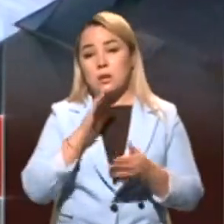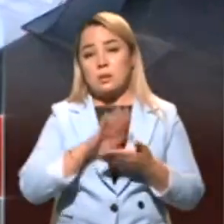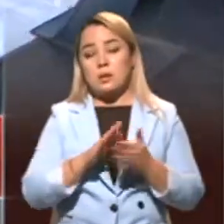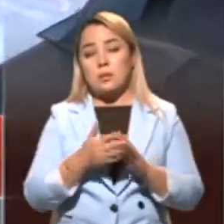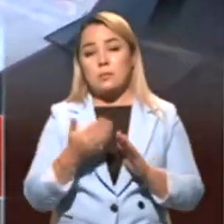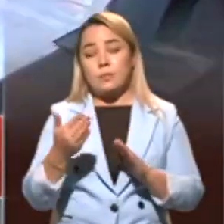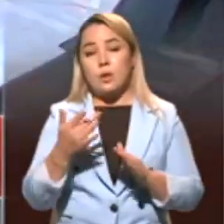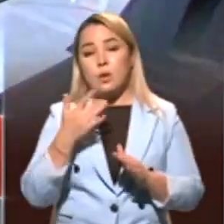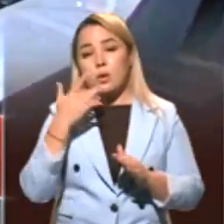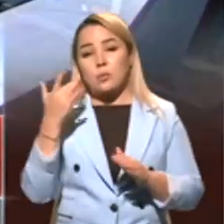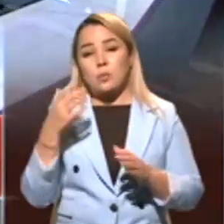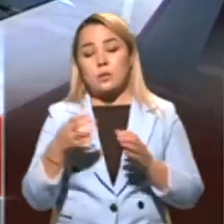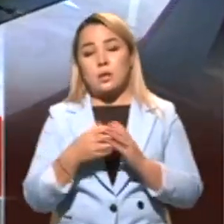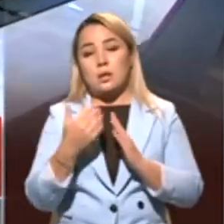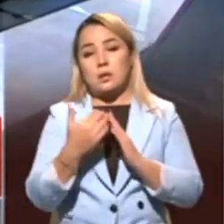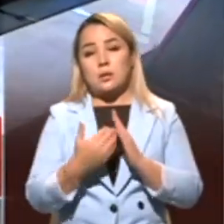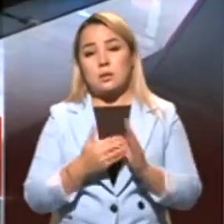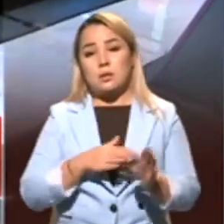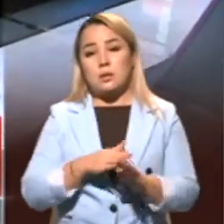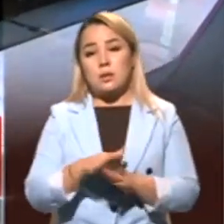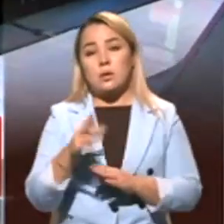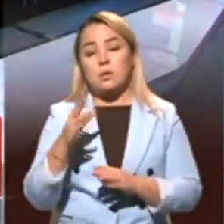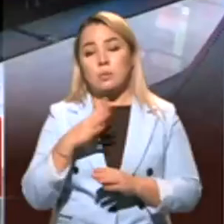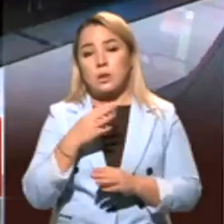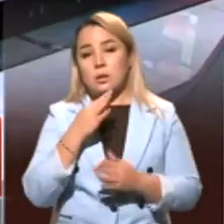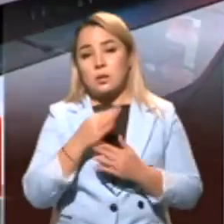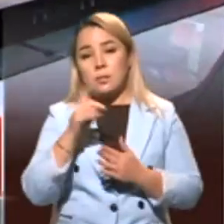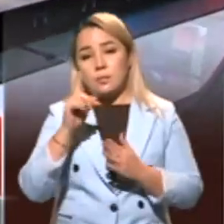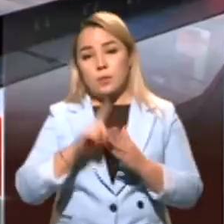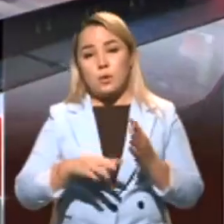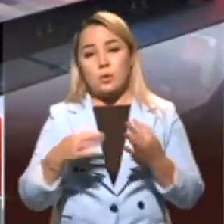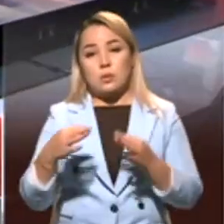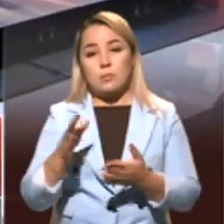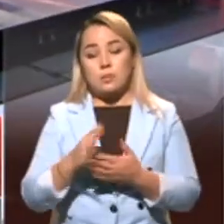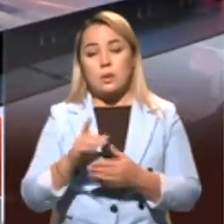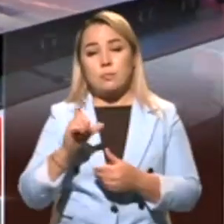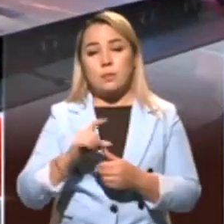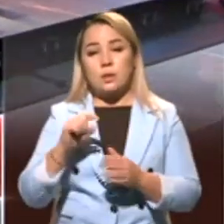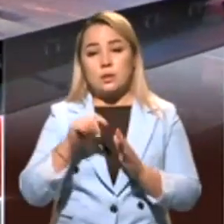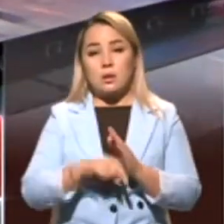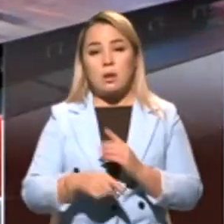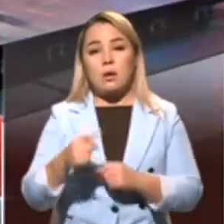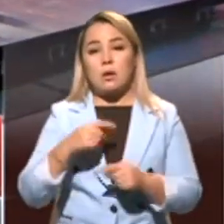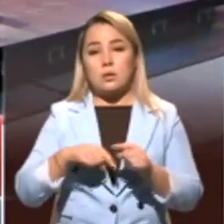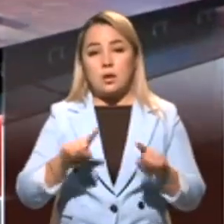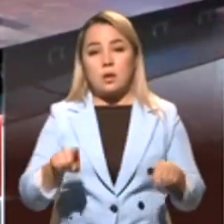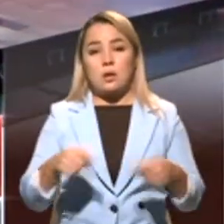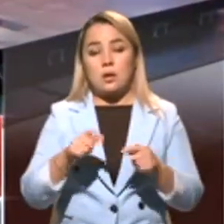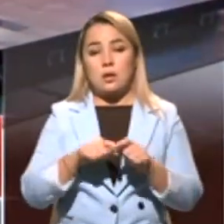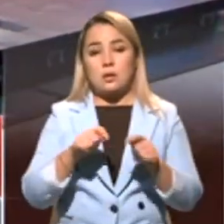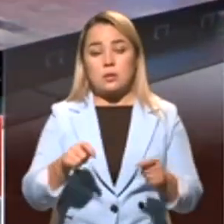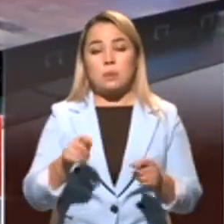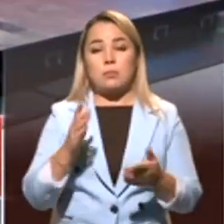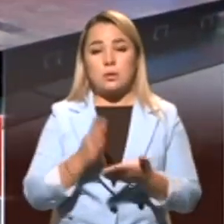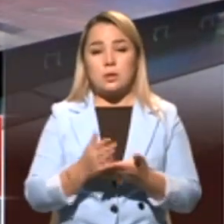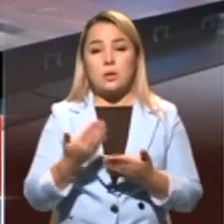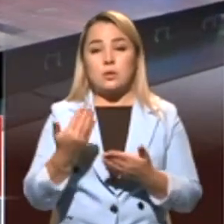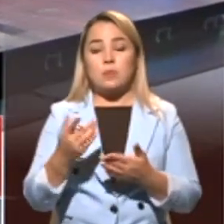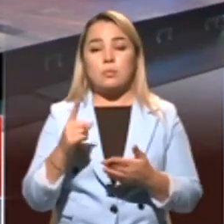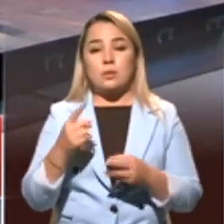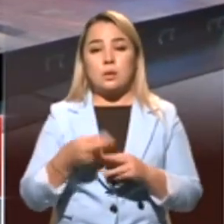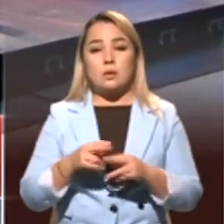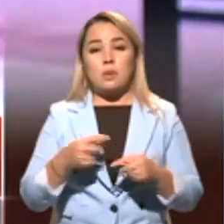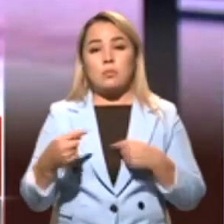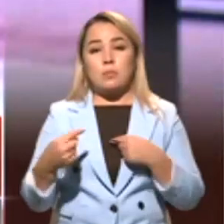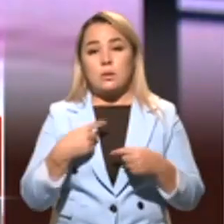мынау коммунистік режим екінші дүниежүзілік соғыс кезінде дінге рұқсат береді, мешіт пен шіркеуді қайтадан ашады. Неге десе, сол кездегі